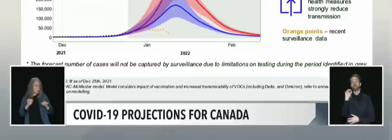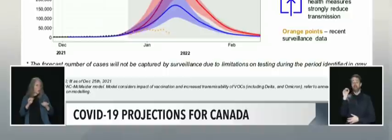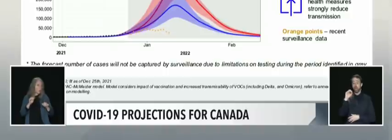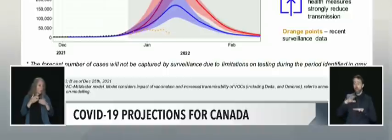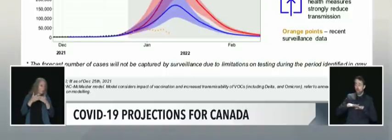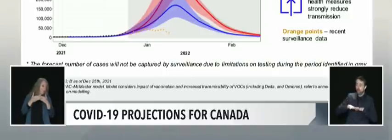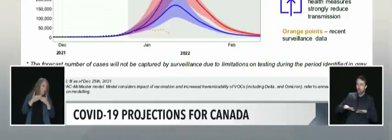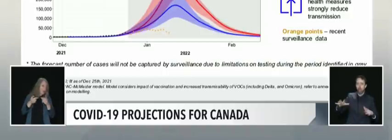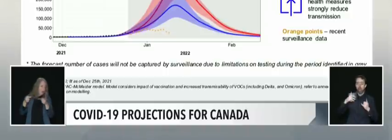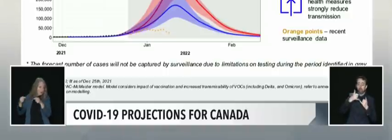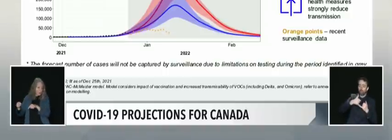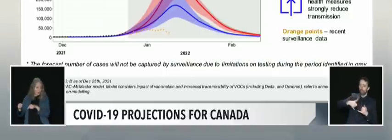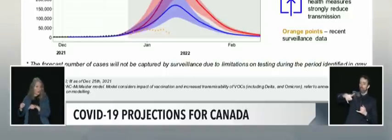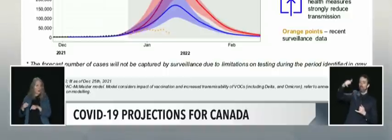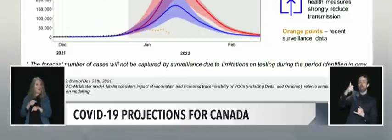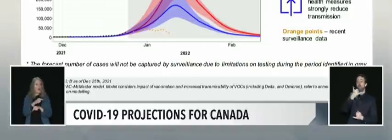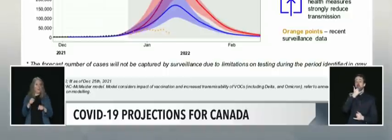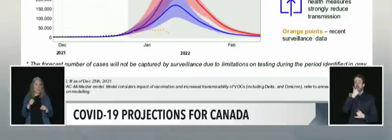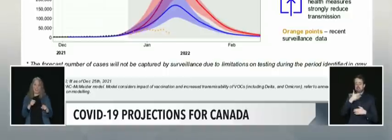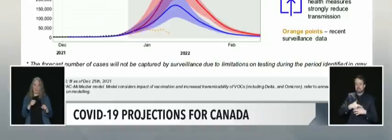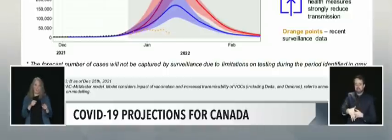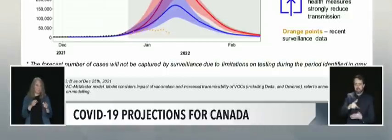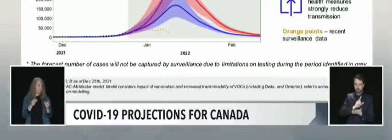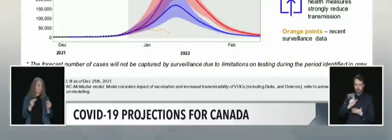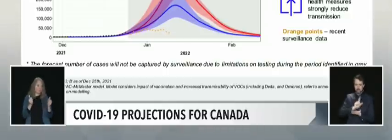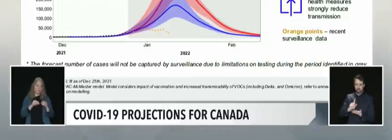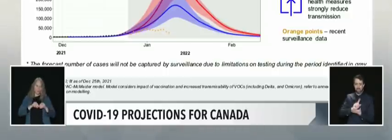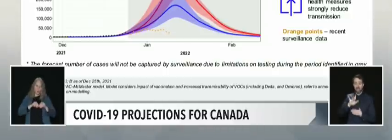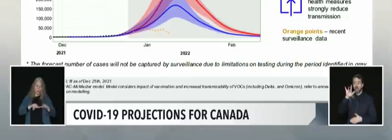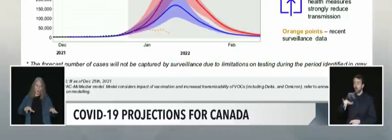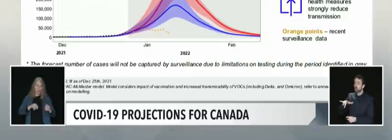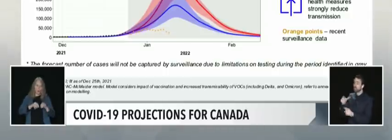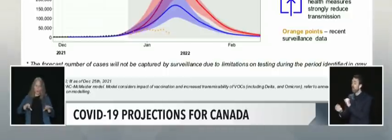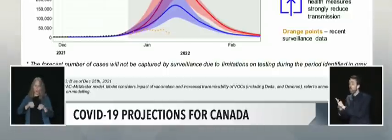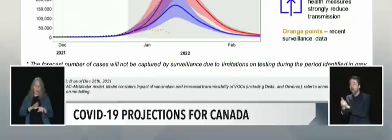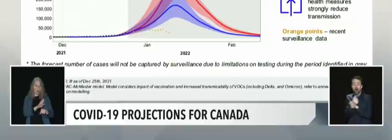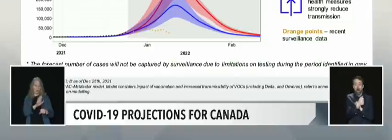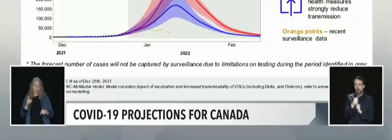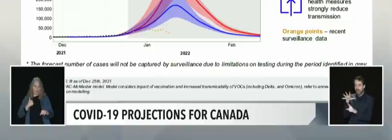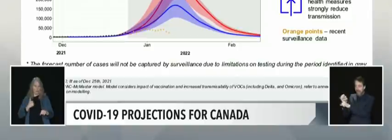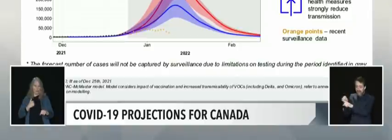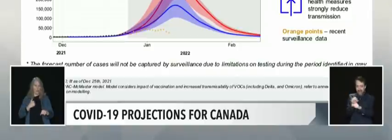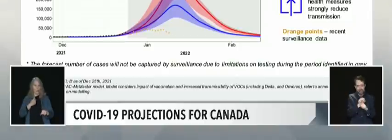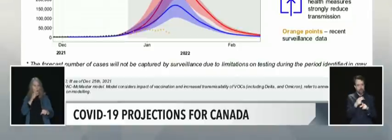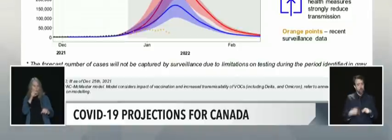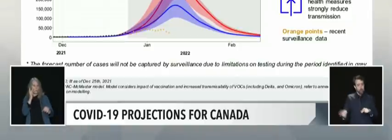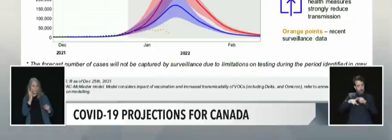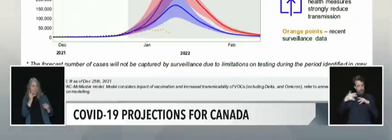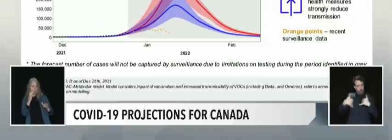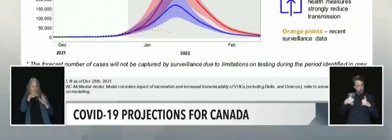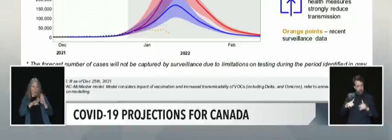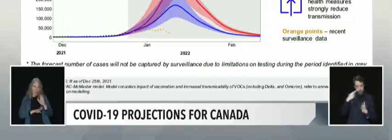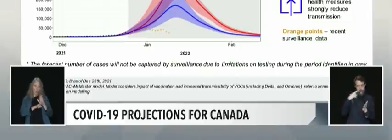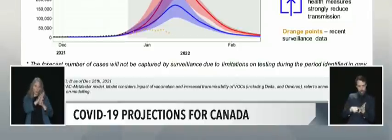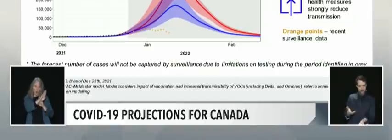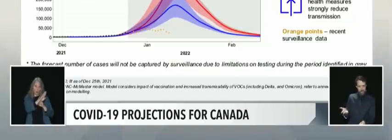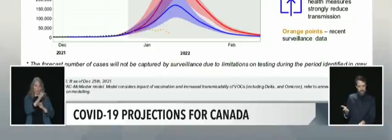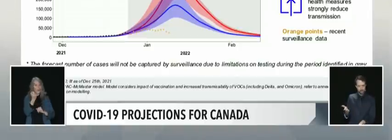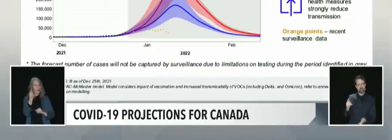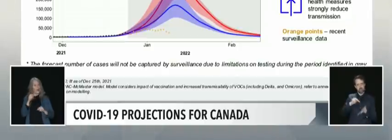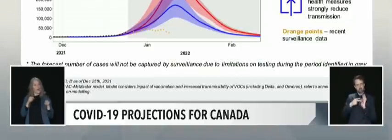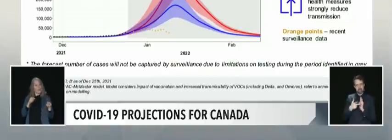as cases continue to accelerate across the country. It is important to note that this trajectory